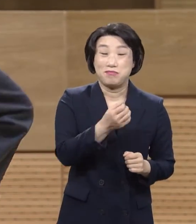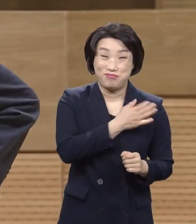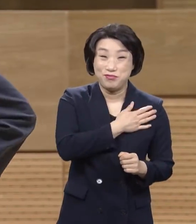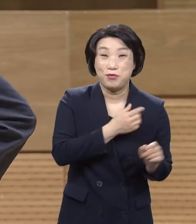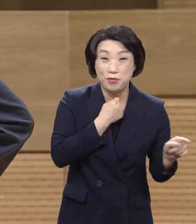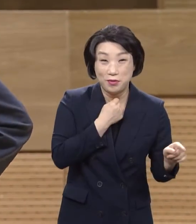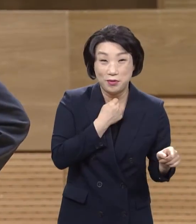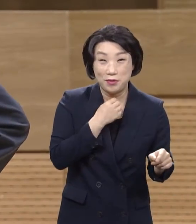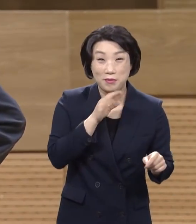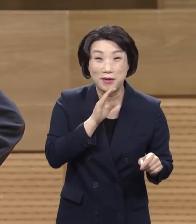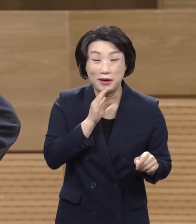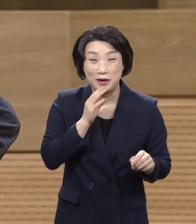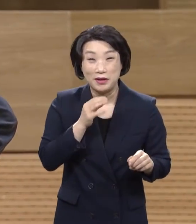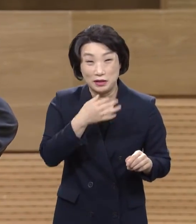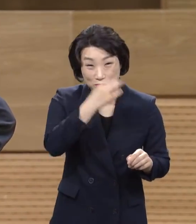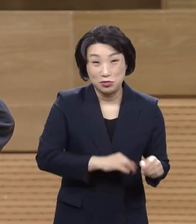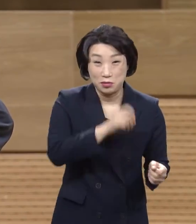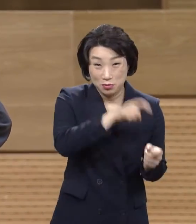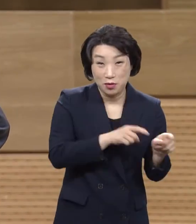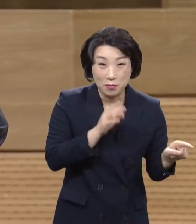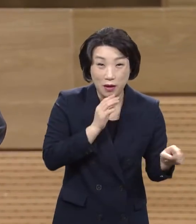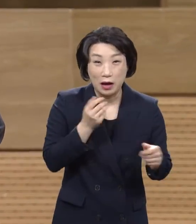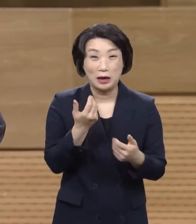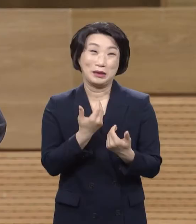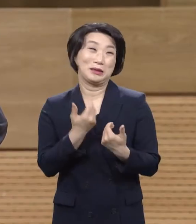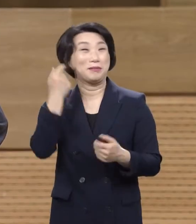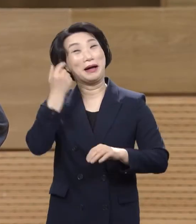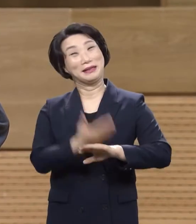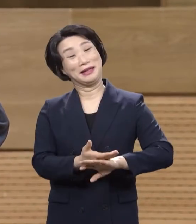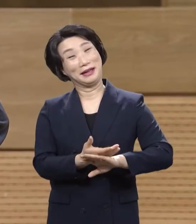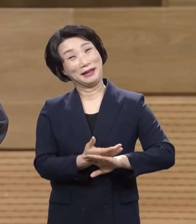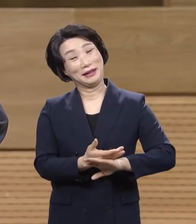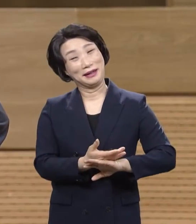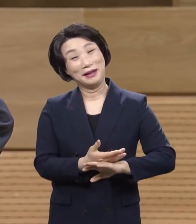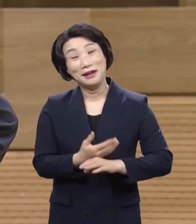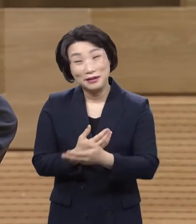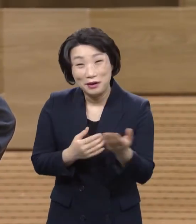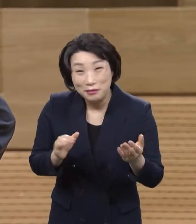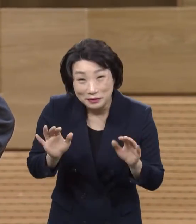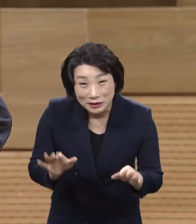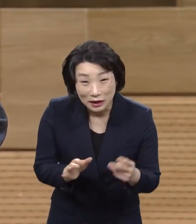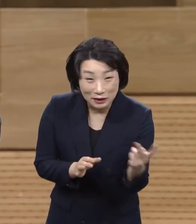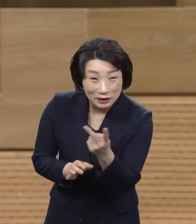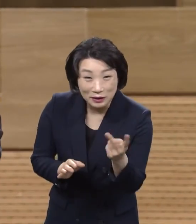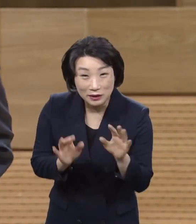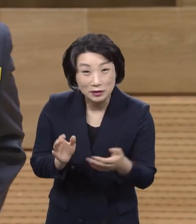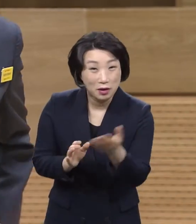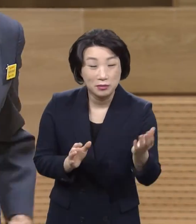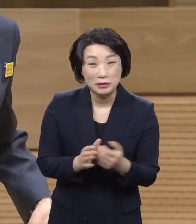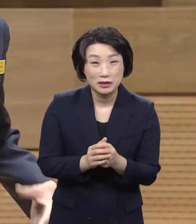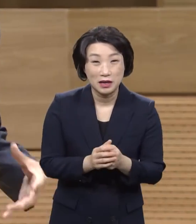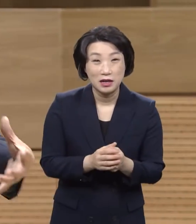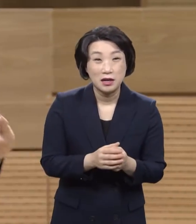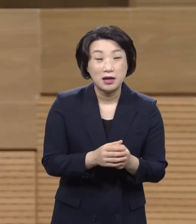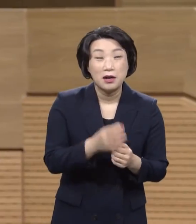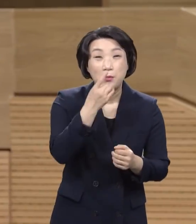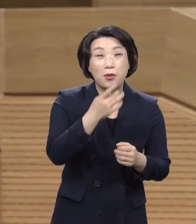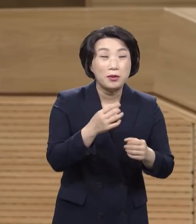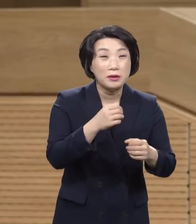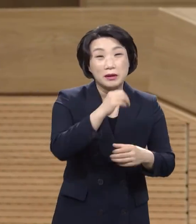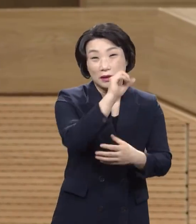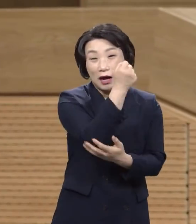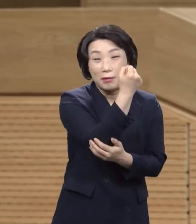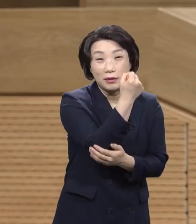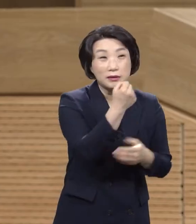돼. 자기 유익이 이루어져야 된다 이 말이에요. 그런데 이것이 보릿가마니가 내 영혼에 도움이